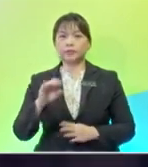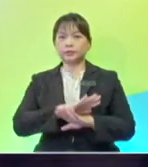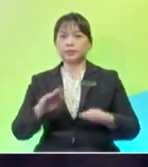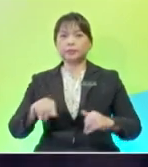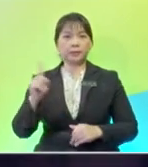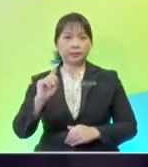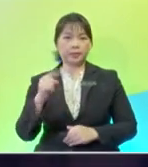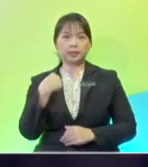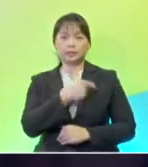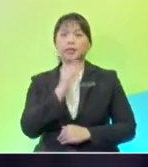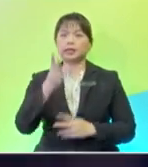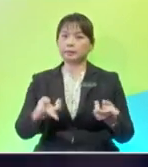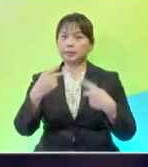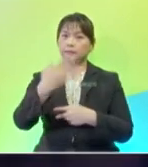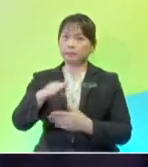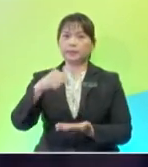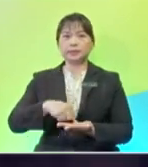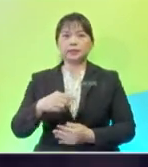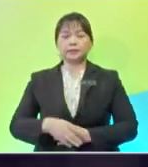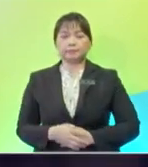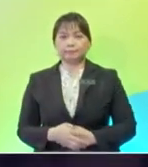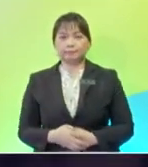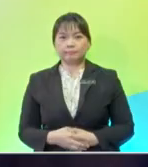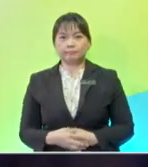kemana-mana kembali selepas ini